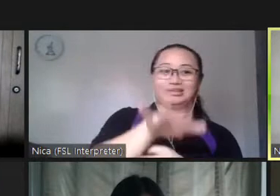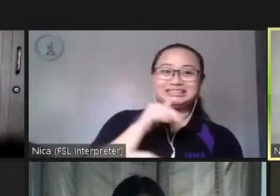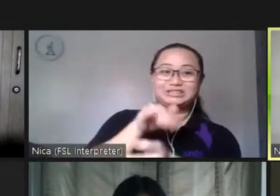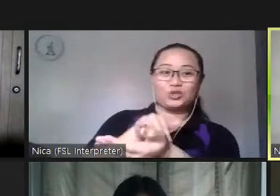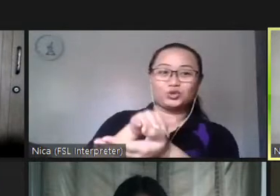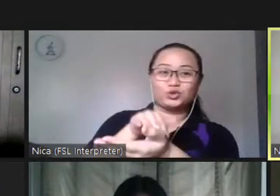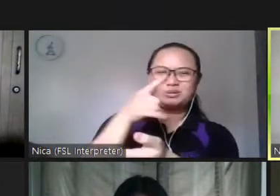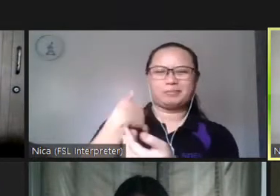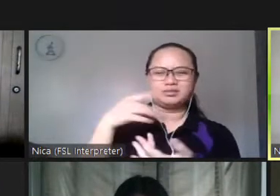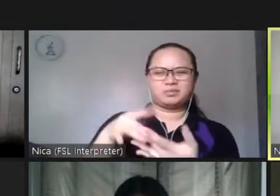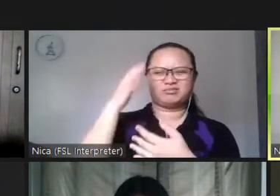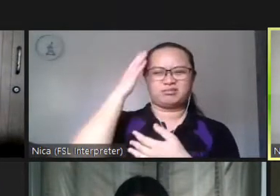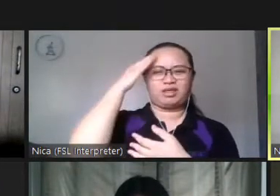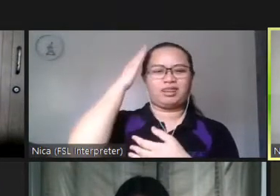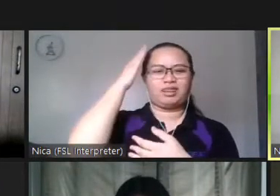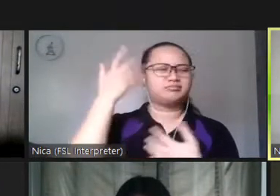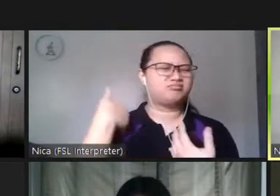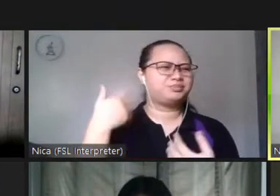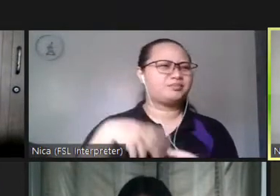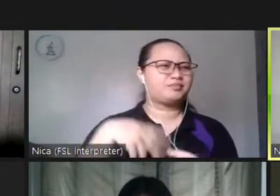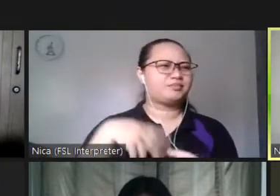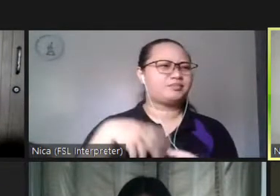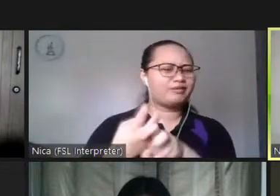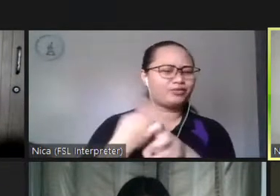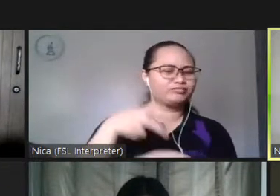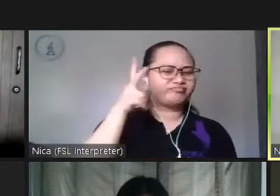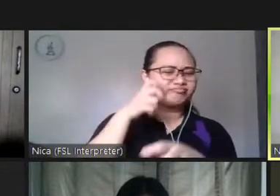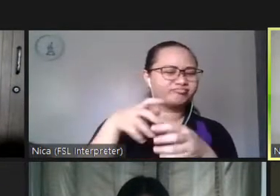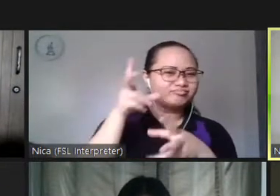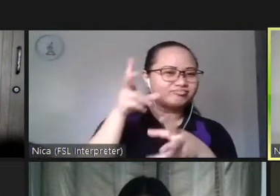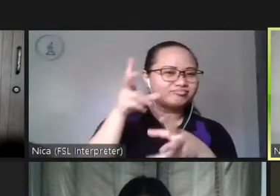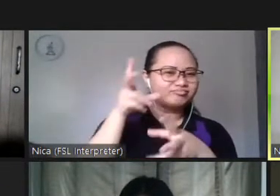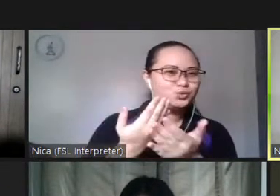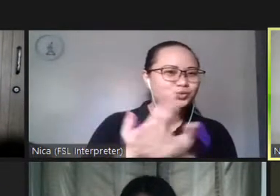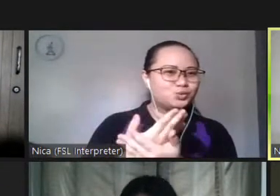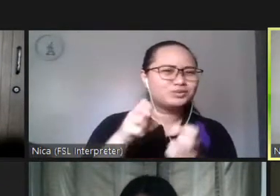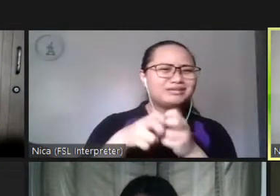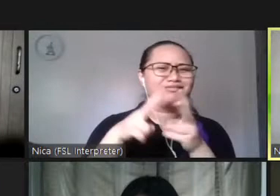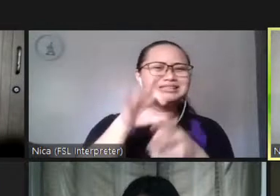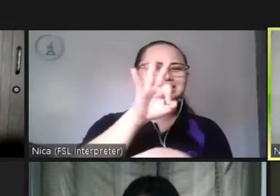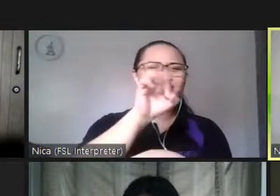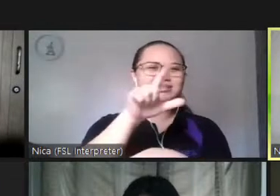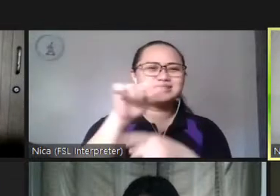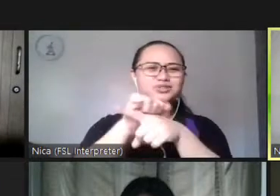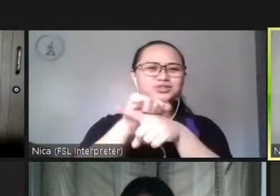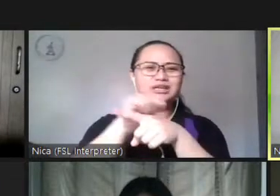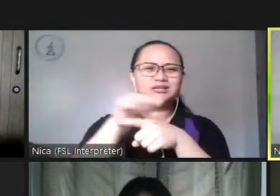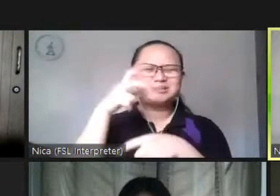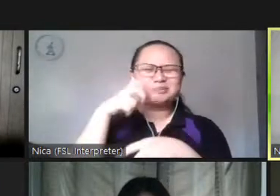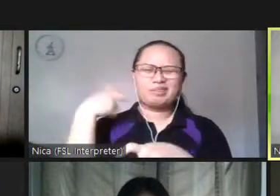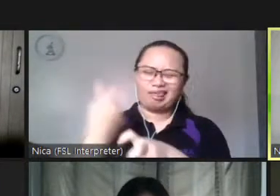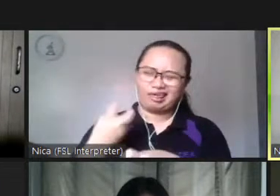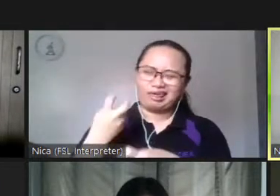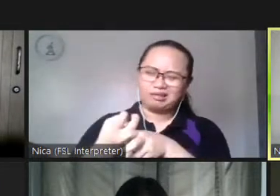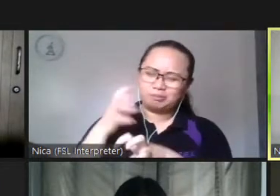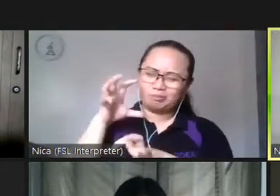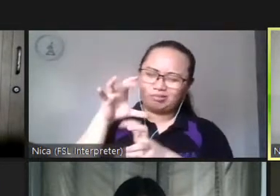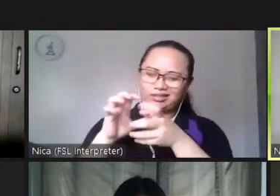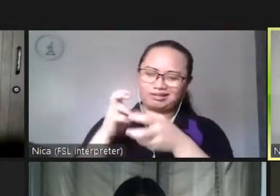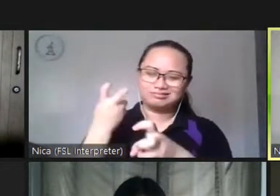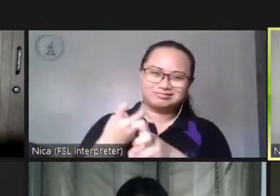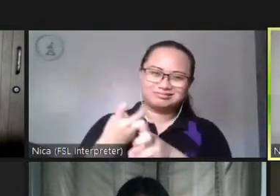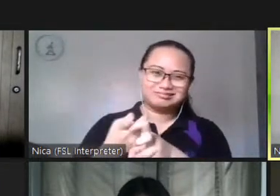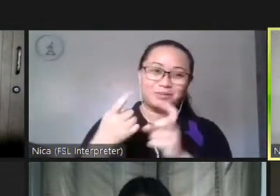alam, parang nahihirapan sila talaga even in FSL workshops. Talagang ang hirap turuan pag gano'n. Pero pag mga